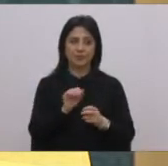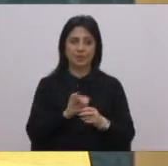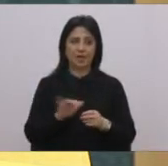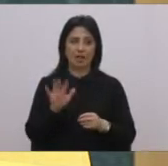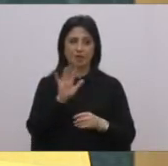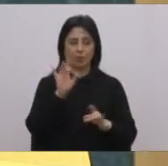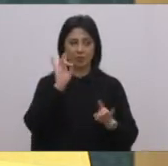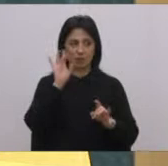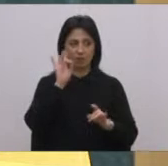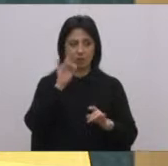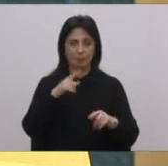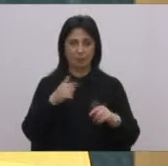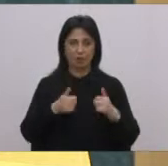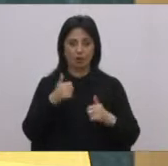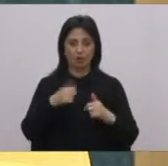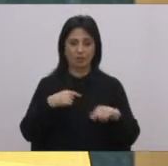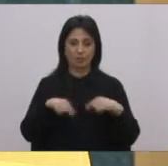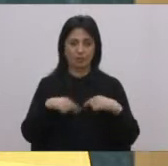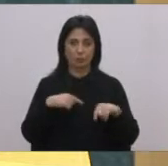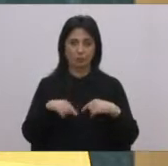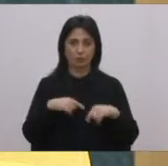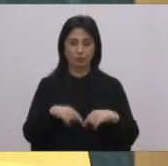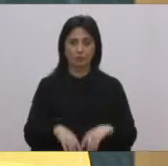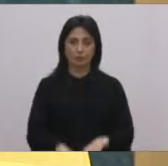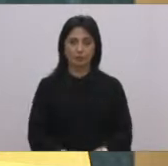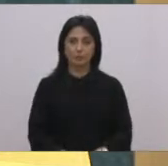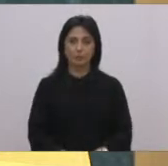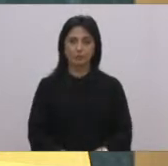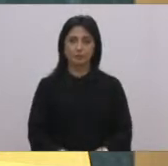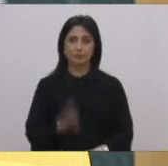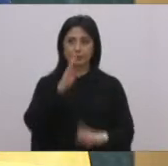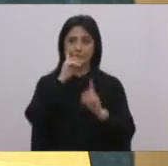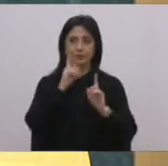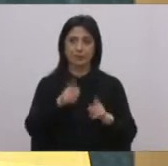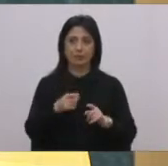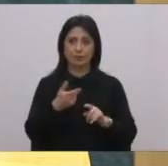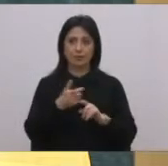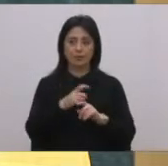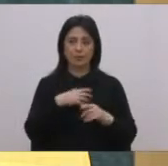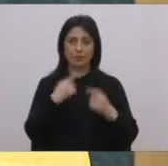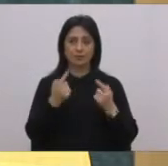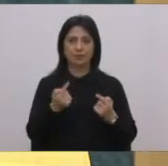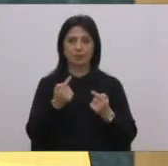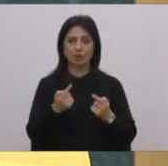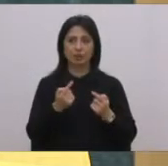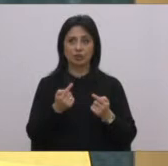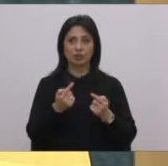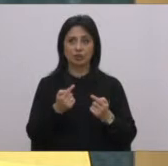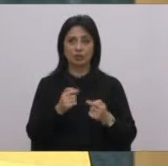ევროპის ჩემპიონატს ფეხბურთში. Ბუნებრივია,